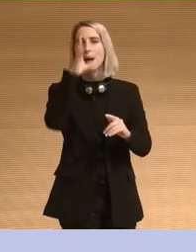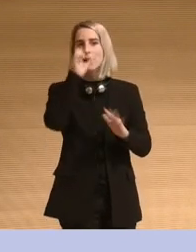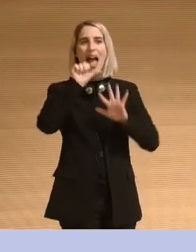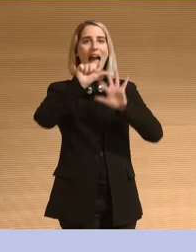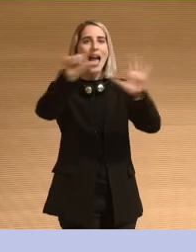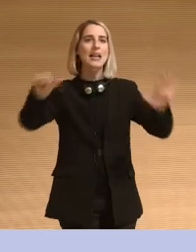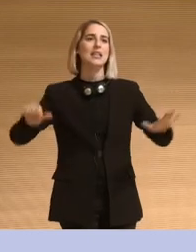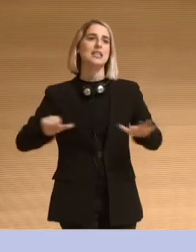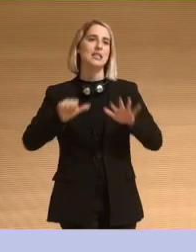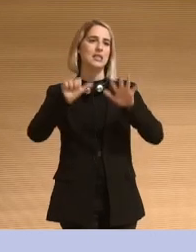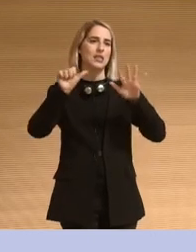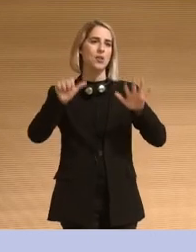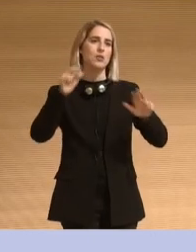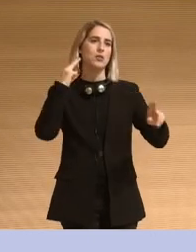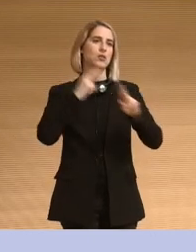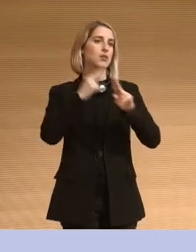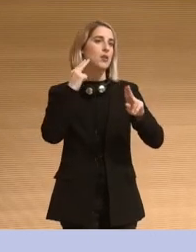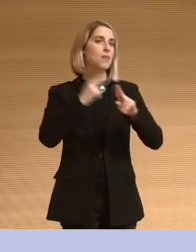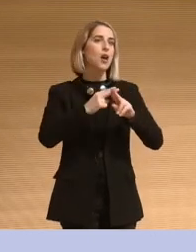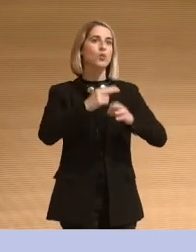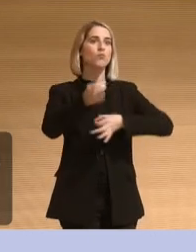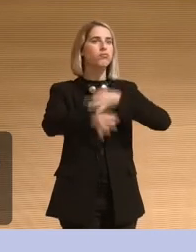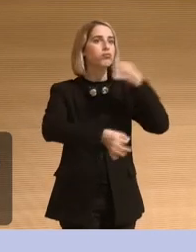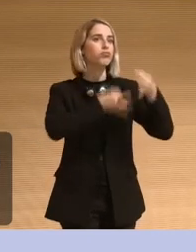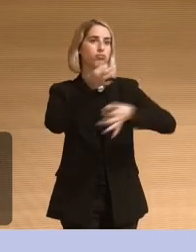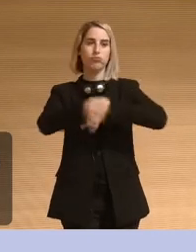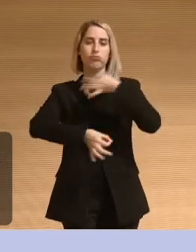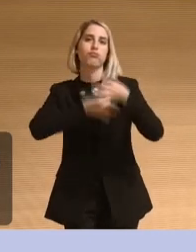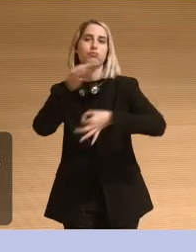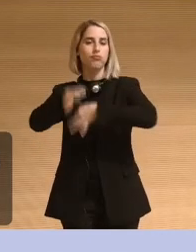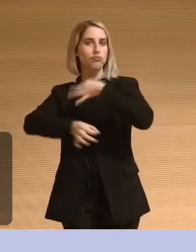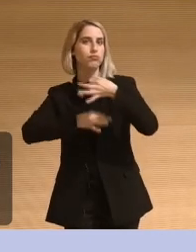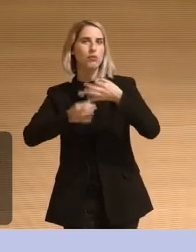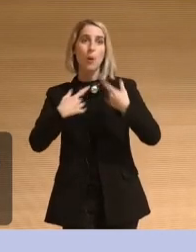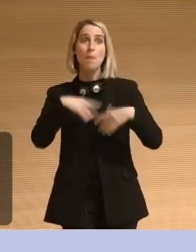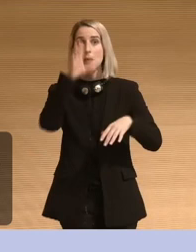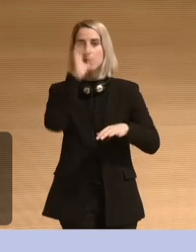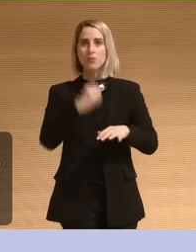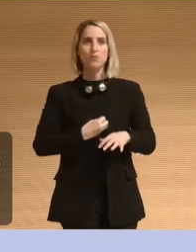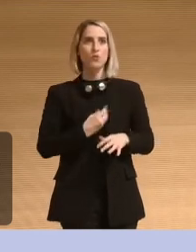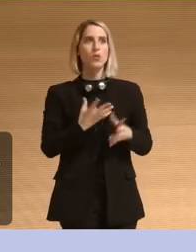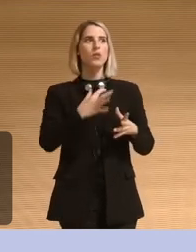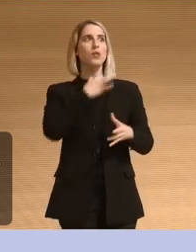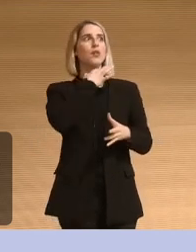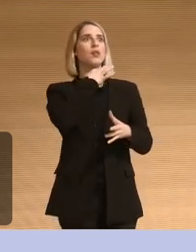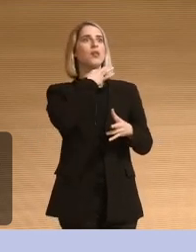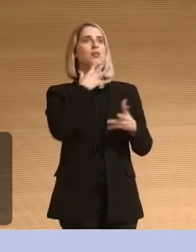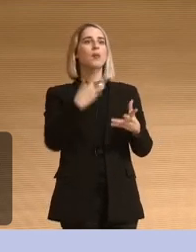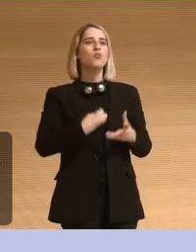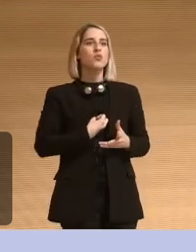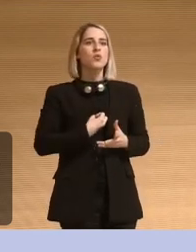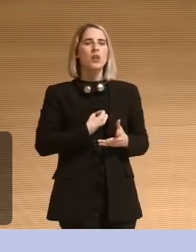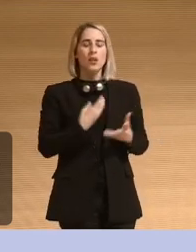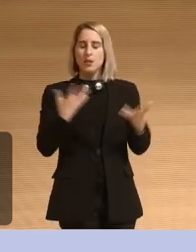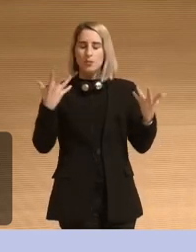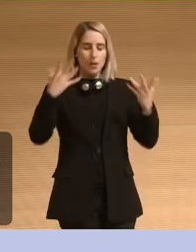εξάωρο πολύ σημαντικών ανακοινώσεων. Έχω την αίσθηση ότι χρειαζόμαστε λίγο να αερίσουμε τα συναισθήματά μας και τη